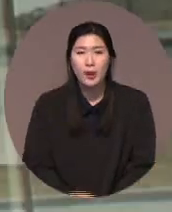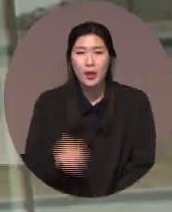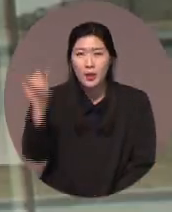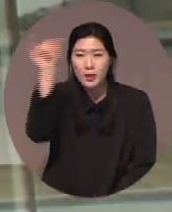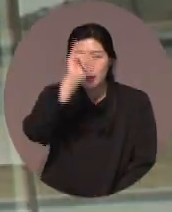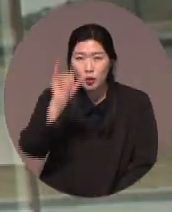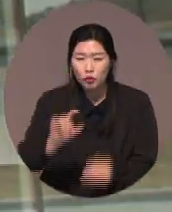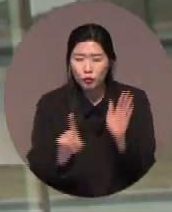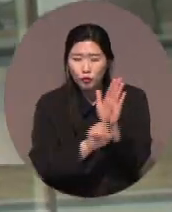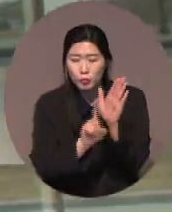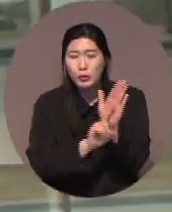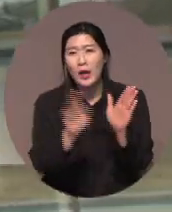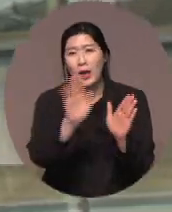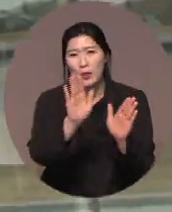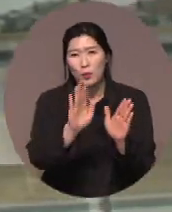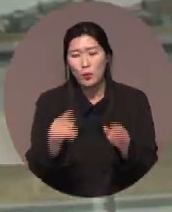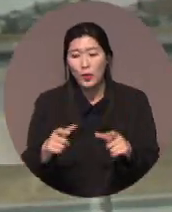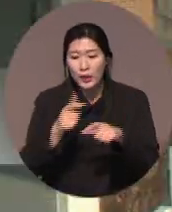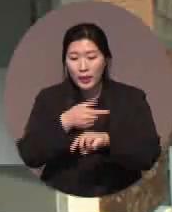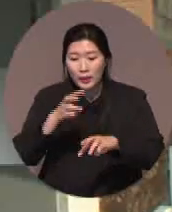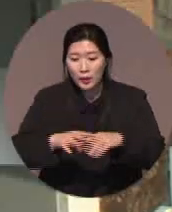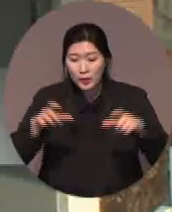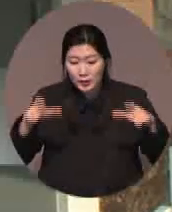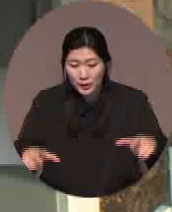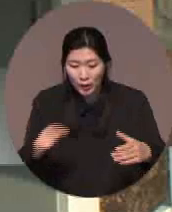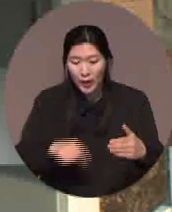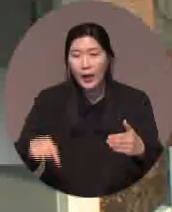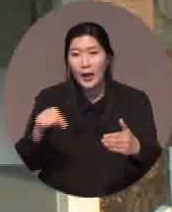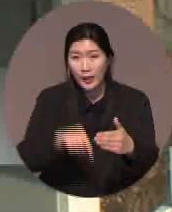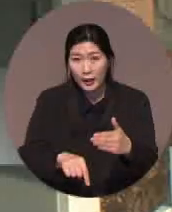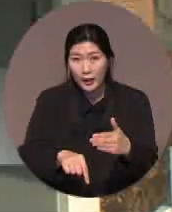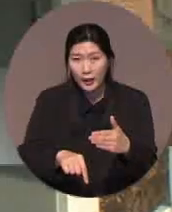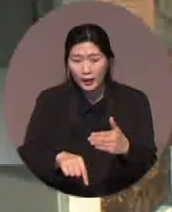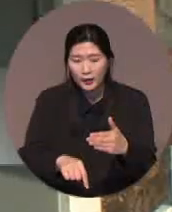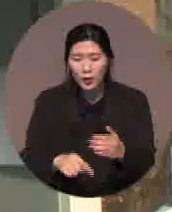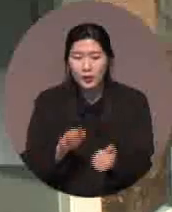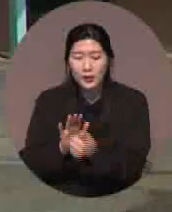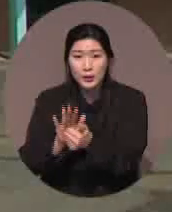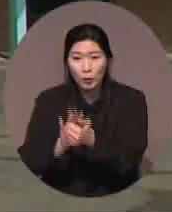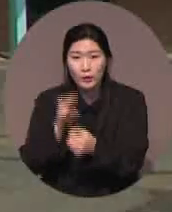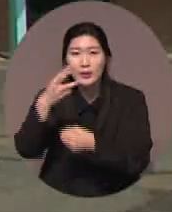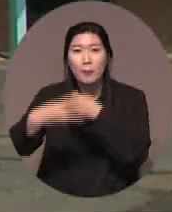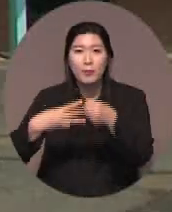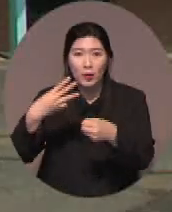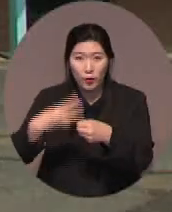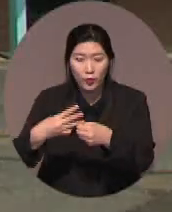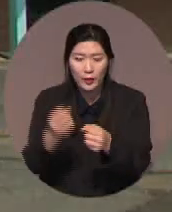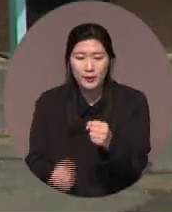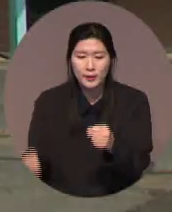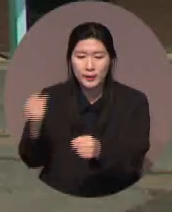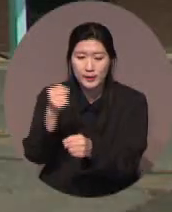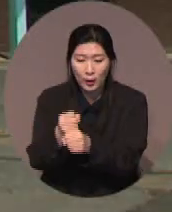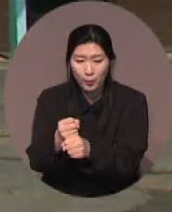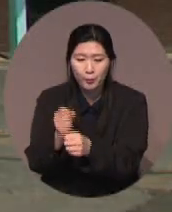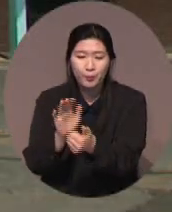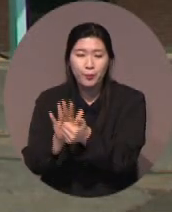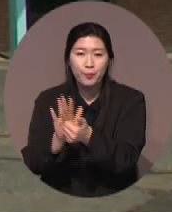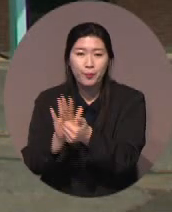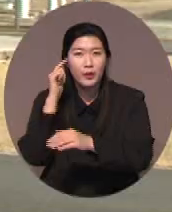아닌 지역 내 성장 단계별 창업 기업을 발굴하고 최대 3년까지 지원해 지역별 창업 기업 성장을